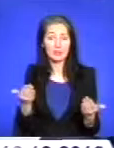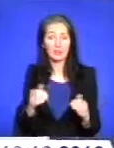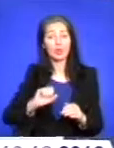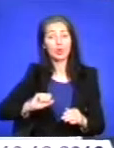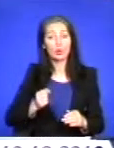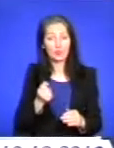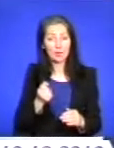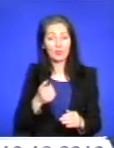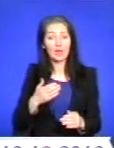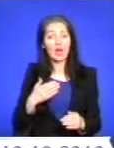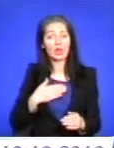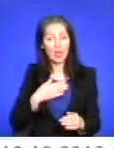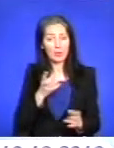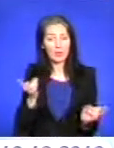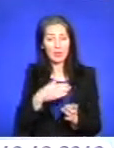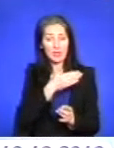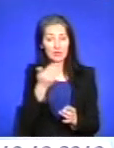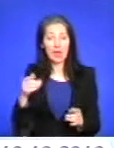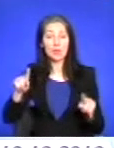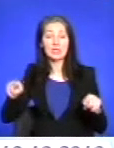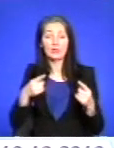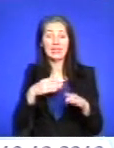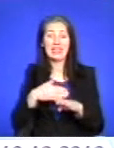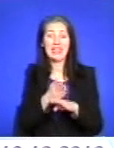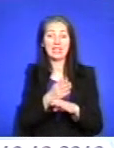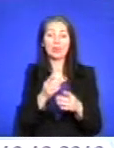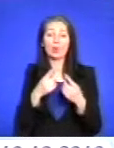Друзі, нам треба з вами створити якісну систему охорони здоров'я.